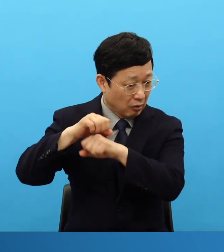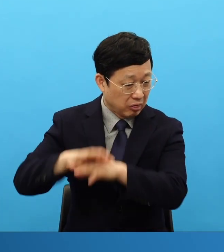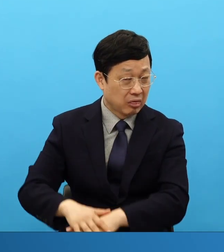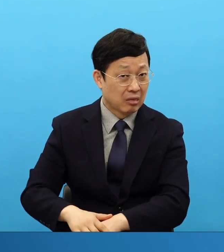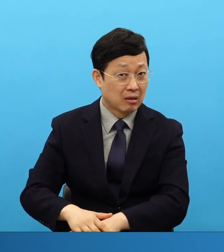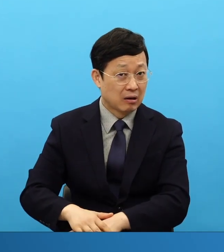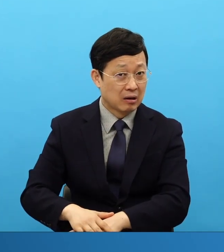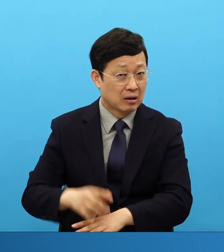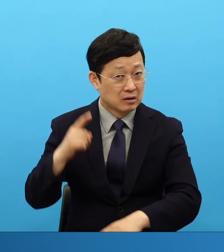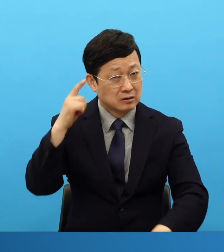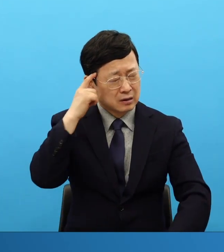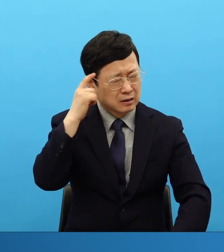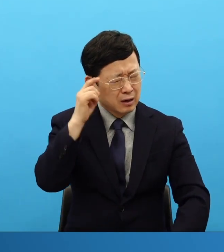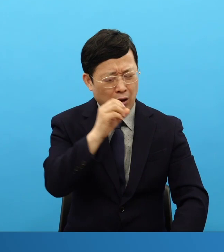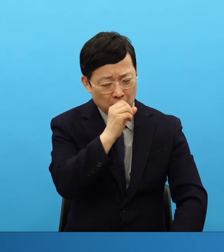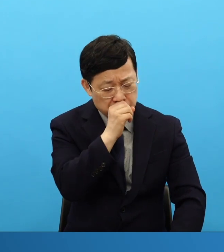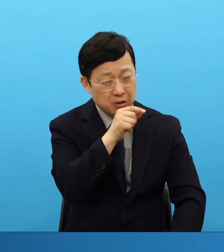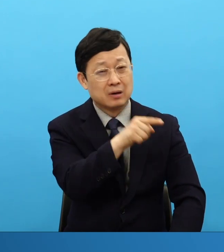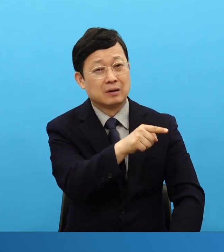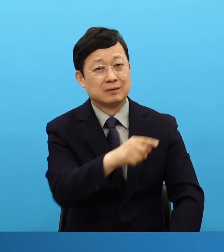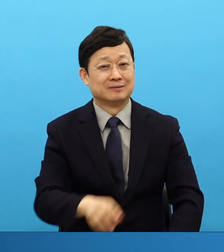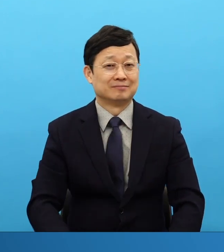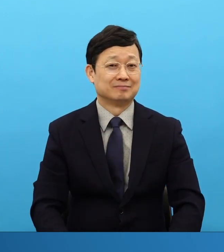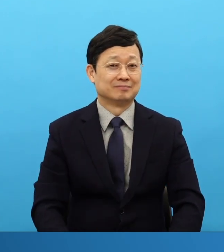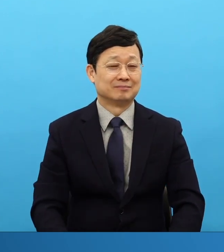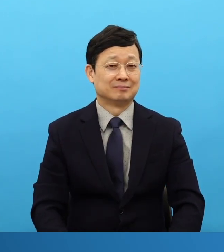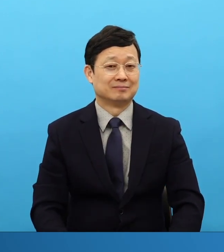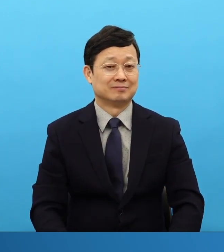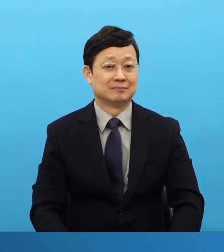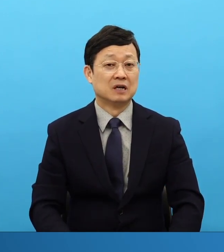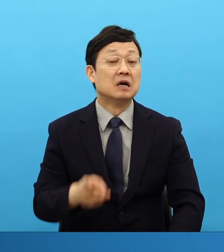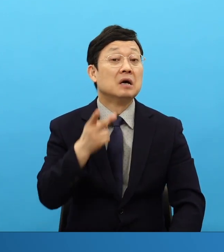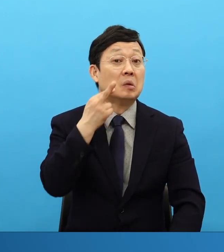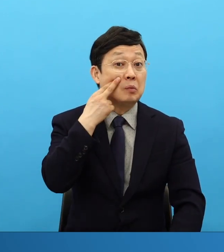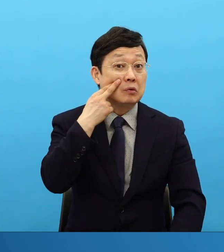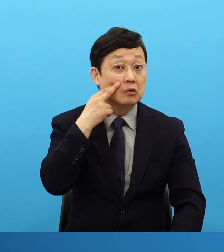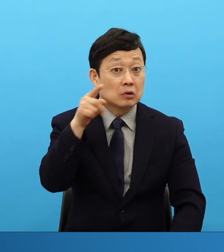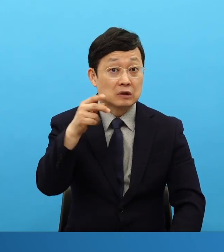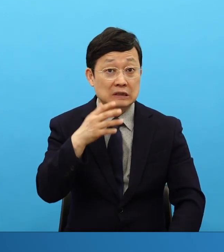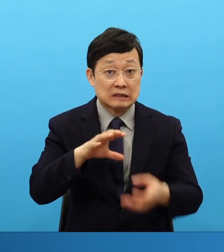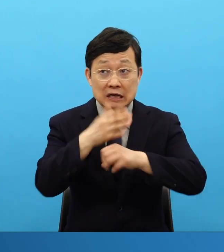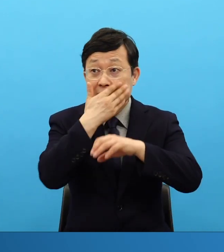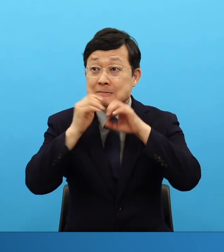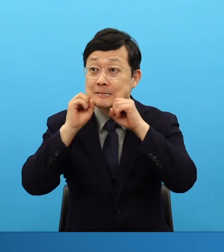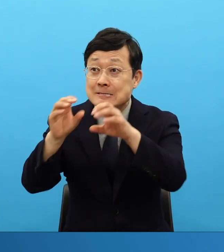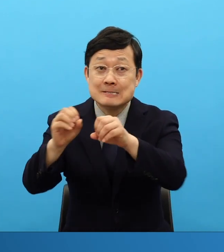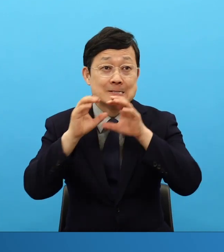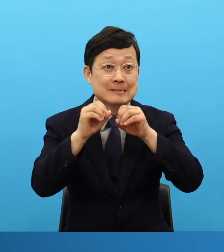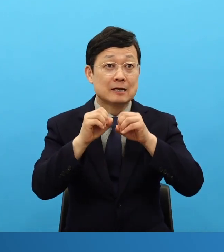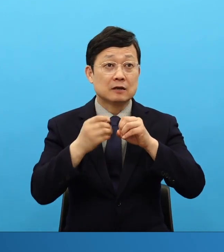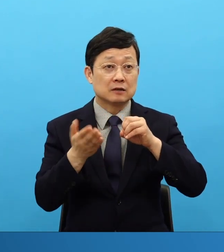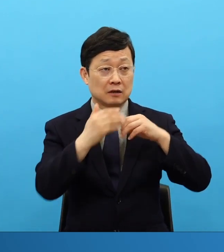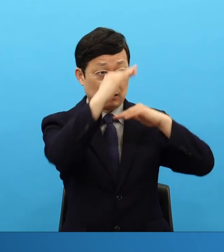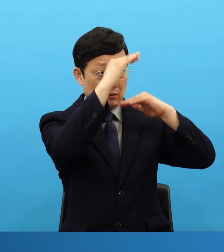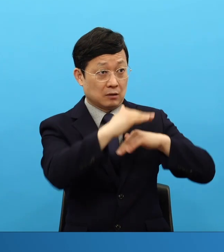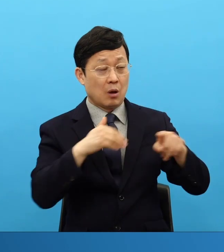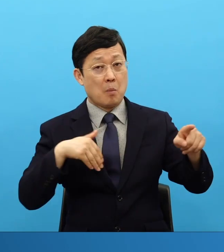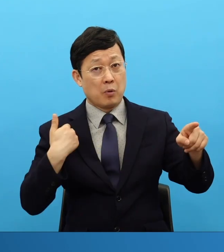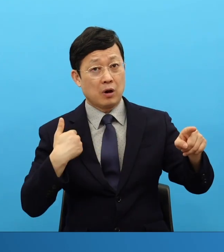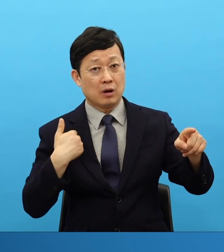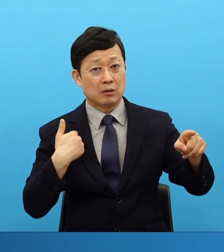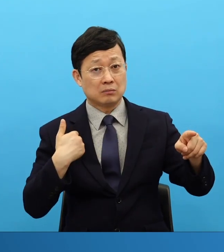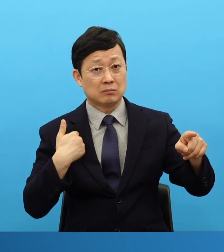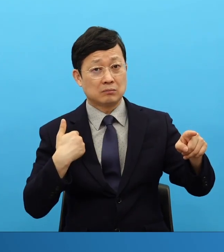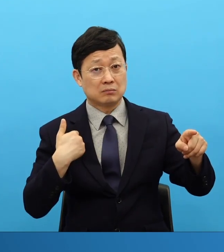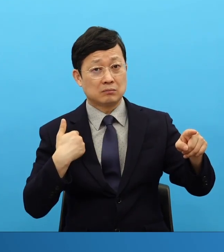별 생각이 없는 거예요. And you don't really think about this. 미국에서 세계 선교한다 이거 모르면 안 돼요. If you're doing world missions in the United States, you cannot not. 흑인이 와서 야 내